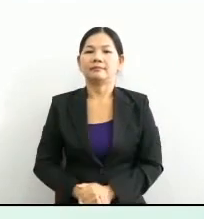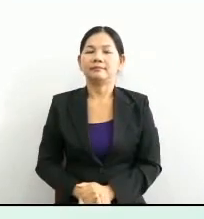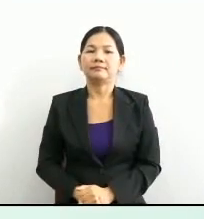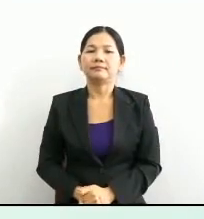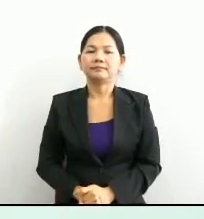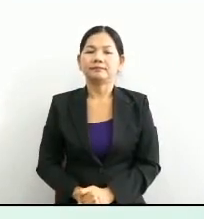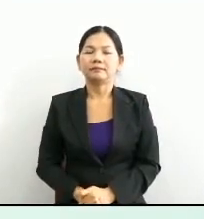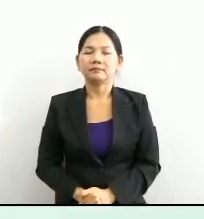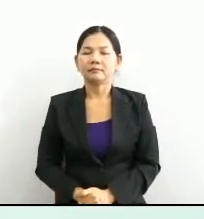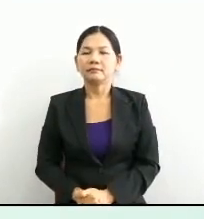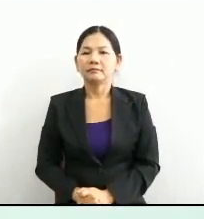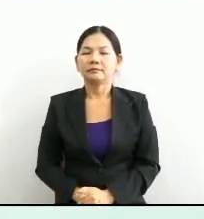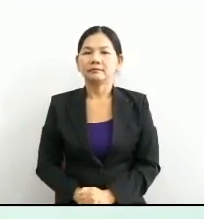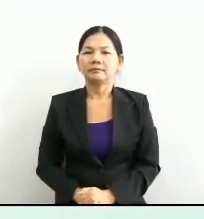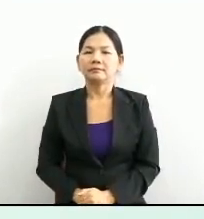ẩm nè